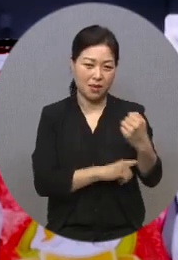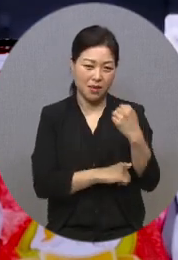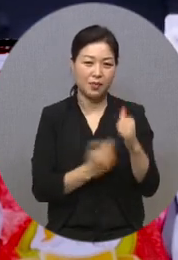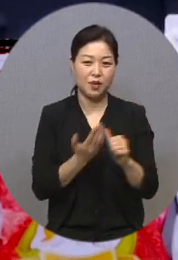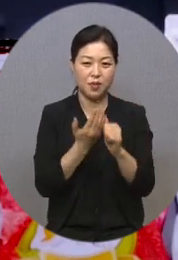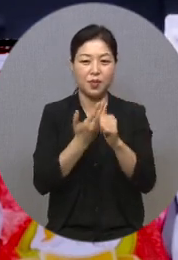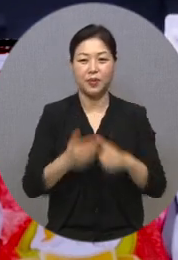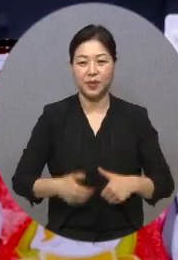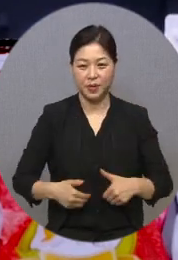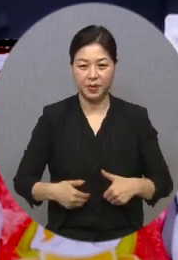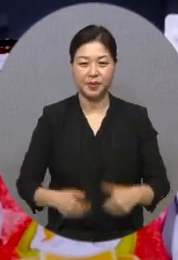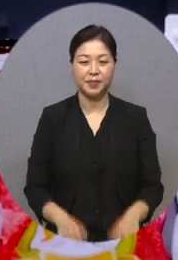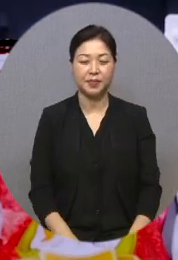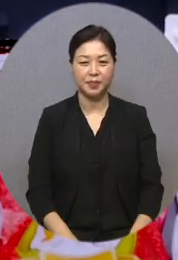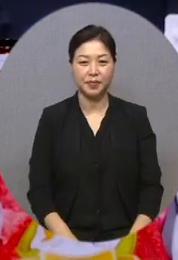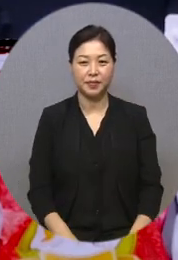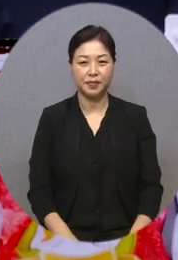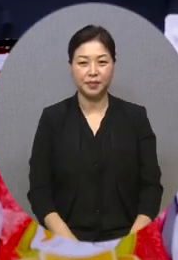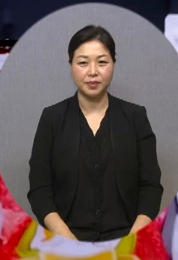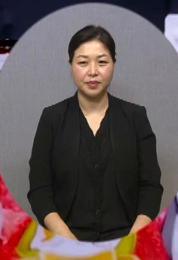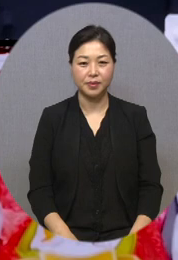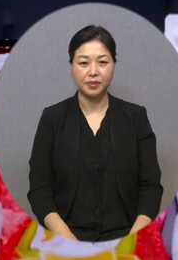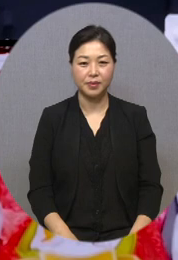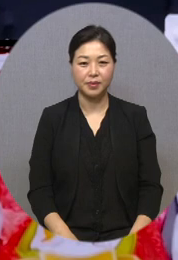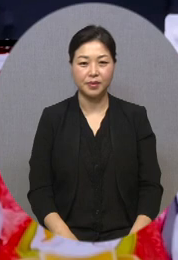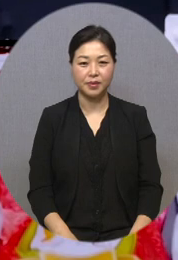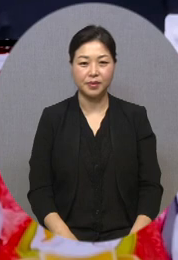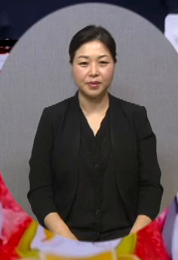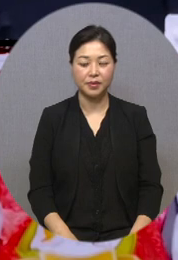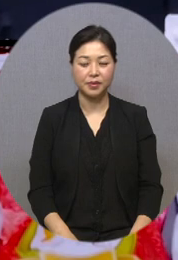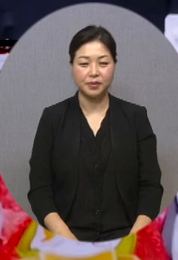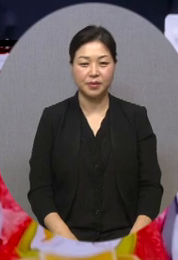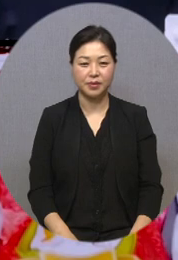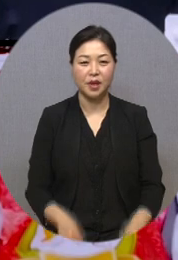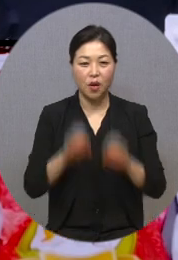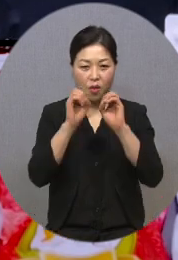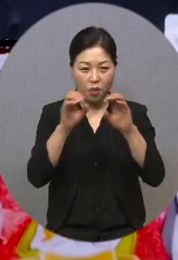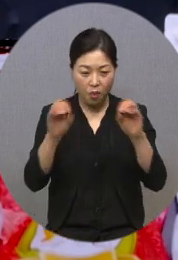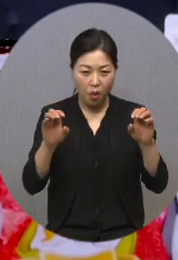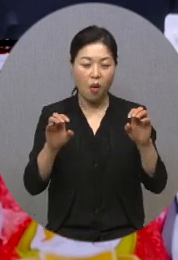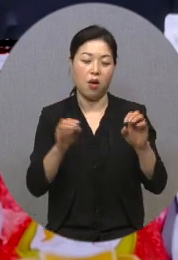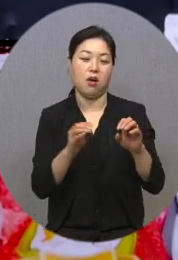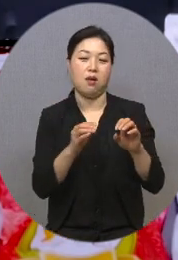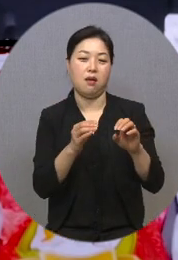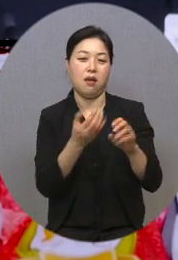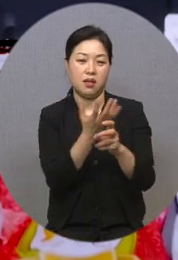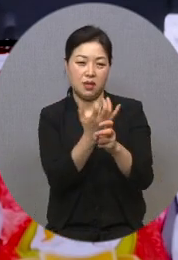자 그러면 저희가 이 홍보 트럭 안에 어떤 남도 장터의 먹거리가 있는지